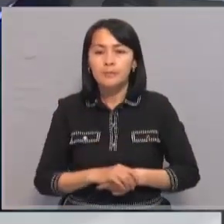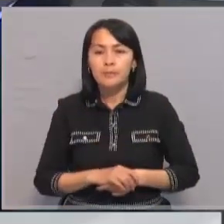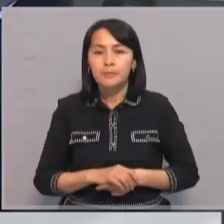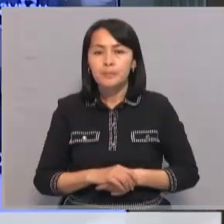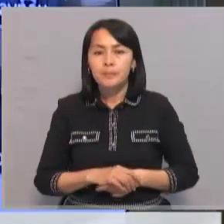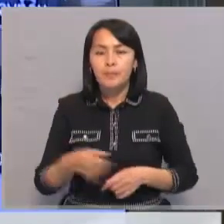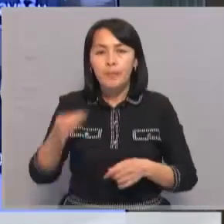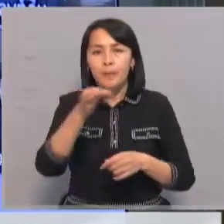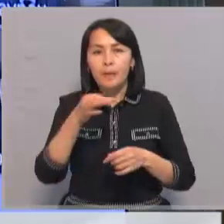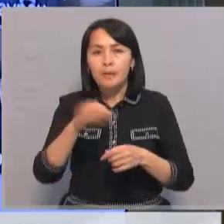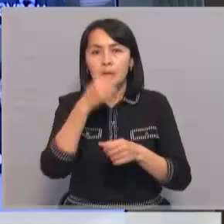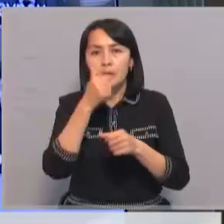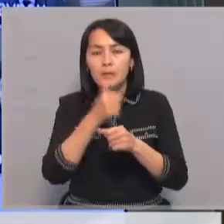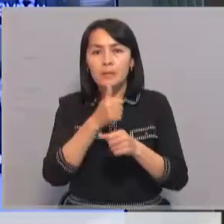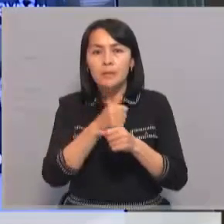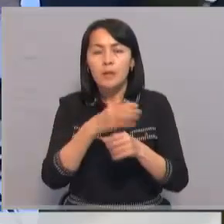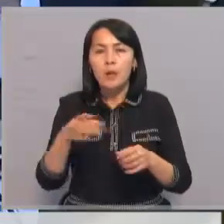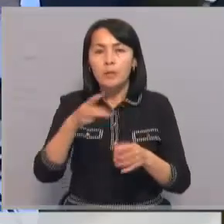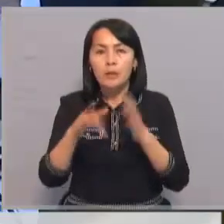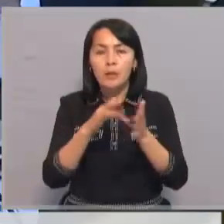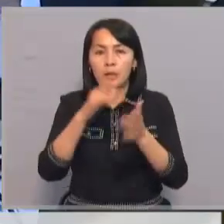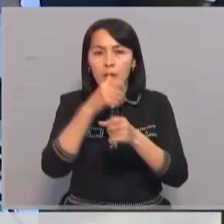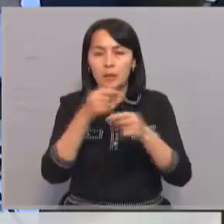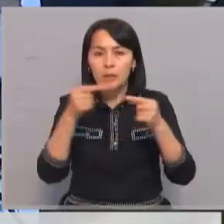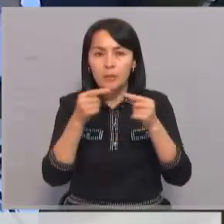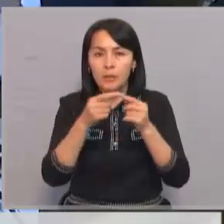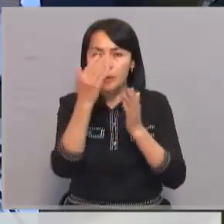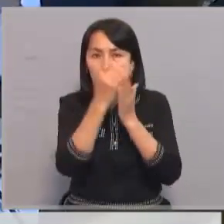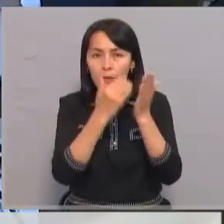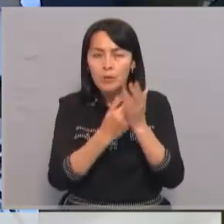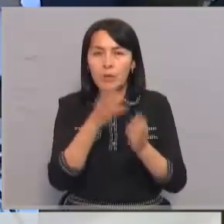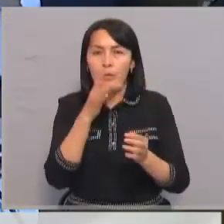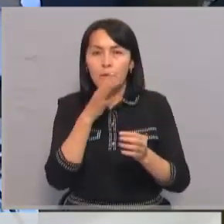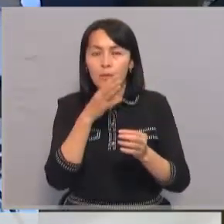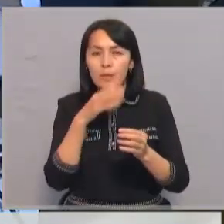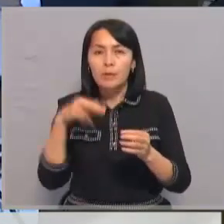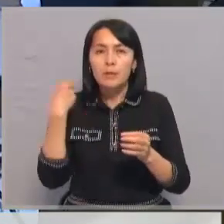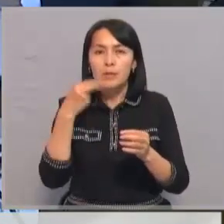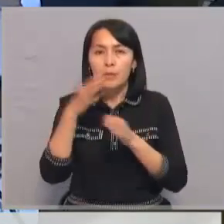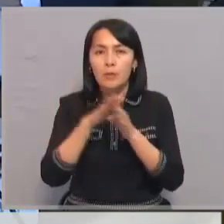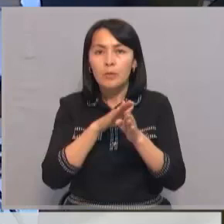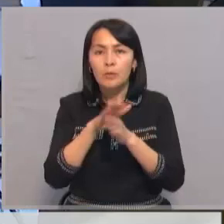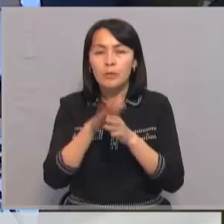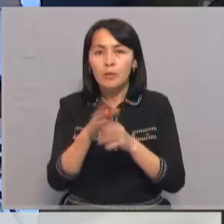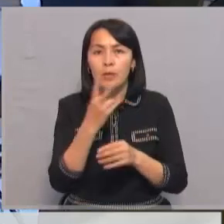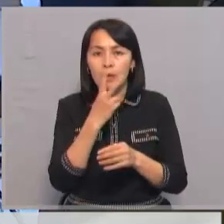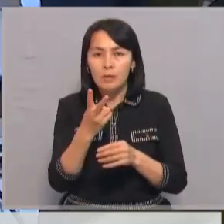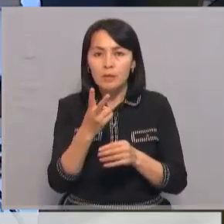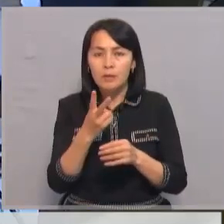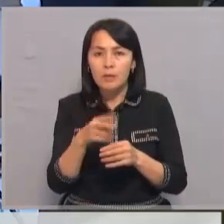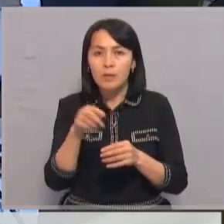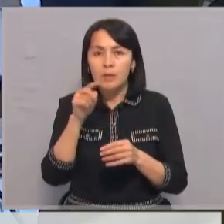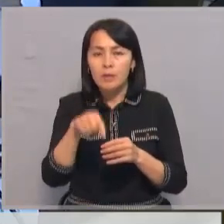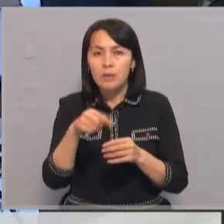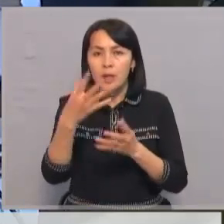Облыс басқарма басшылары және аудан қала әкімдері белгіленген көрсеткіштердің уақытылы әрі сапалы орындалуын қамтамасыз етсін.